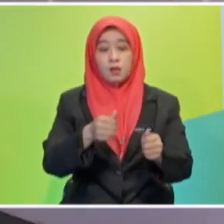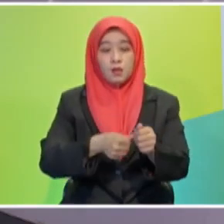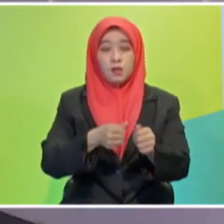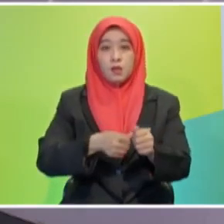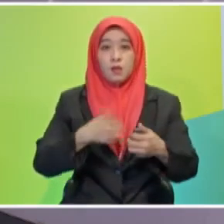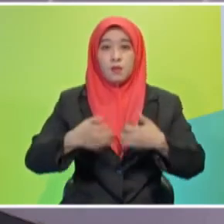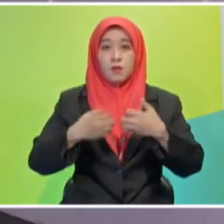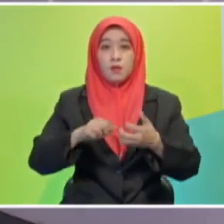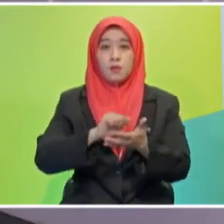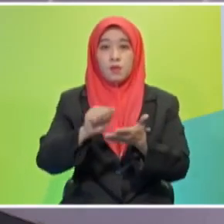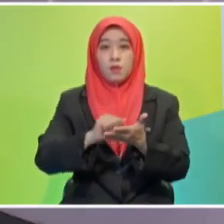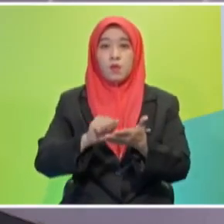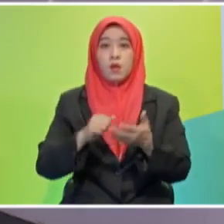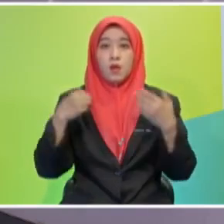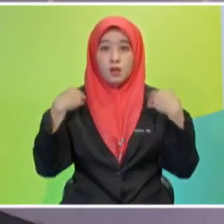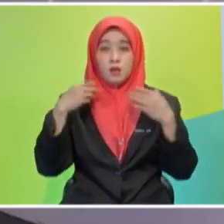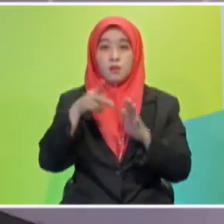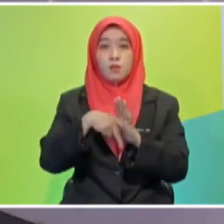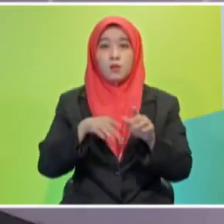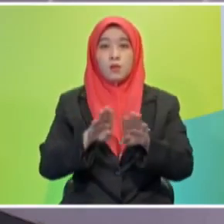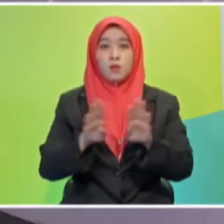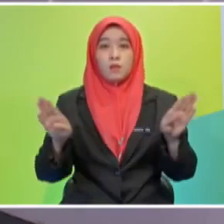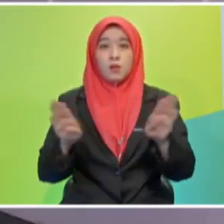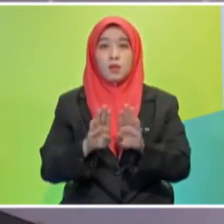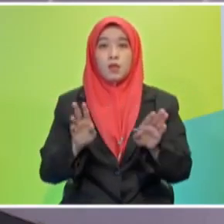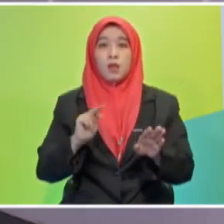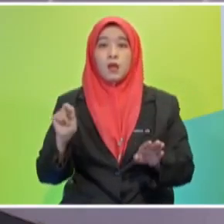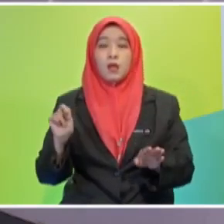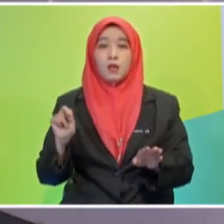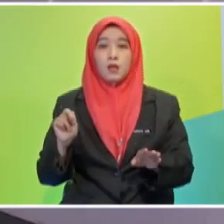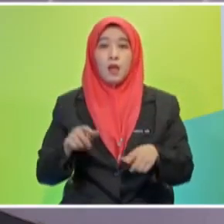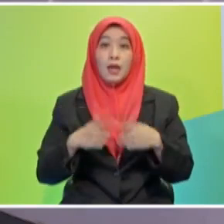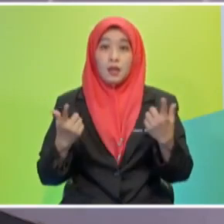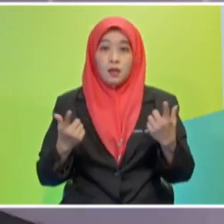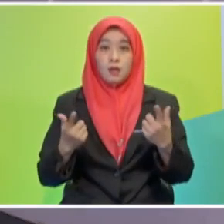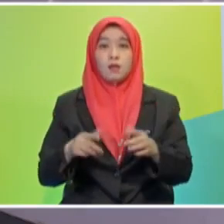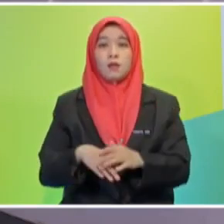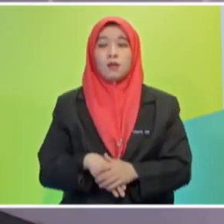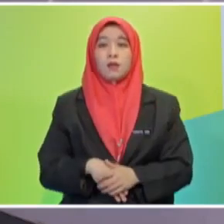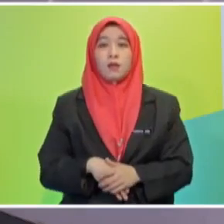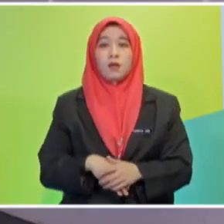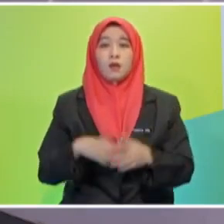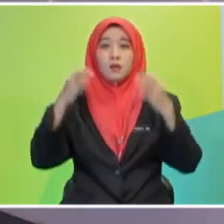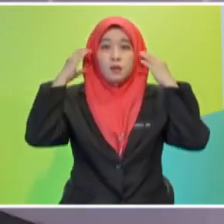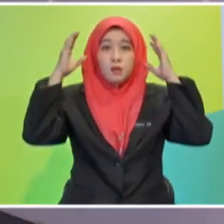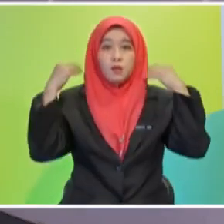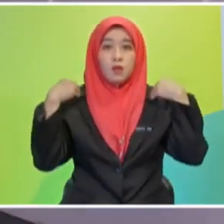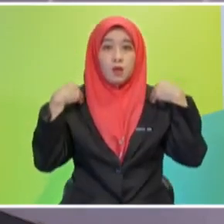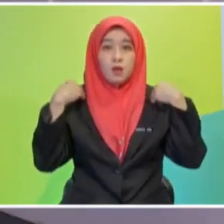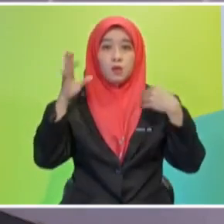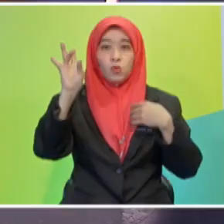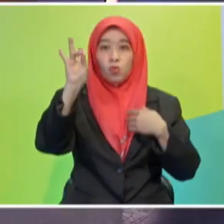dia berbeza. Okey. Jadi untuk yang cikgu punya, yang inilah cikgu ada 7